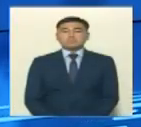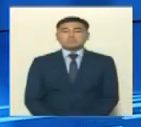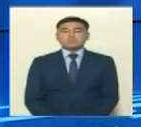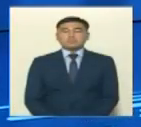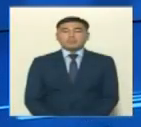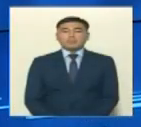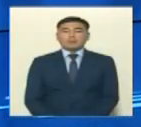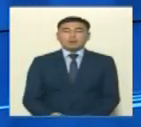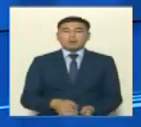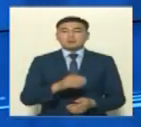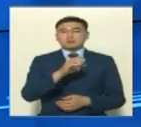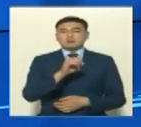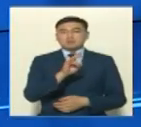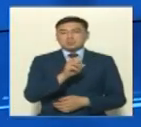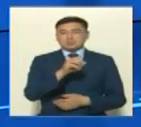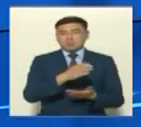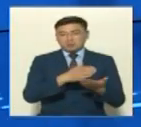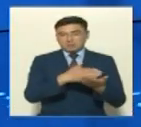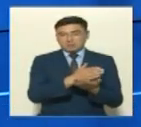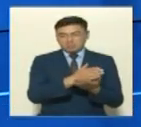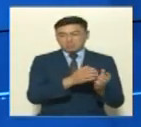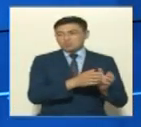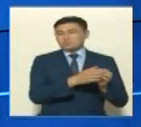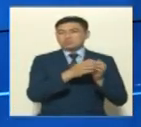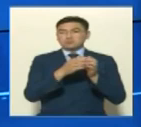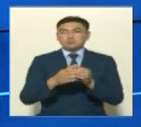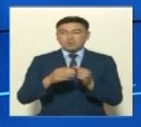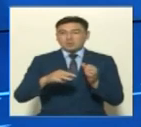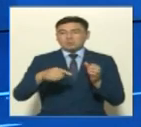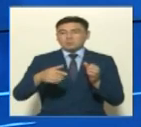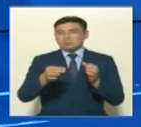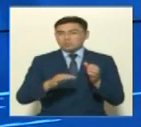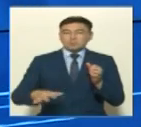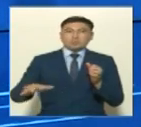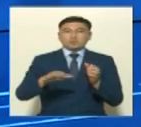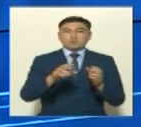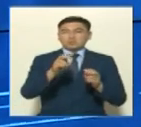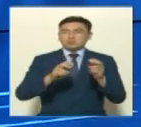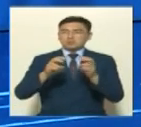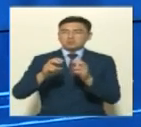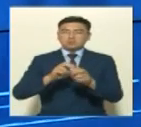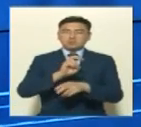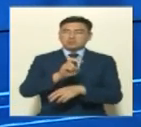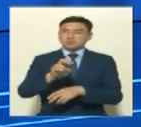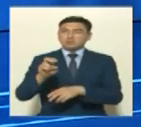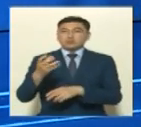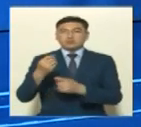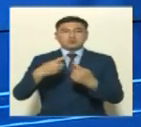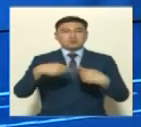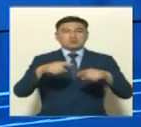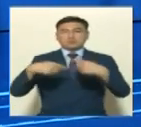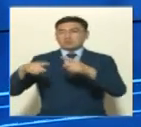Прибывшие в регион депутаты Сената посетили несколько промышленных предприятий региона и ознакомились с работой учреждений. В свою